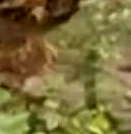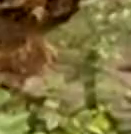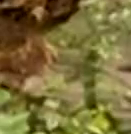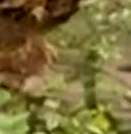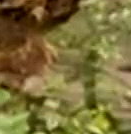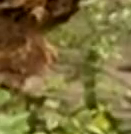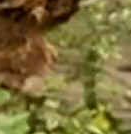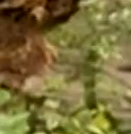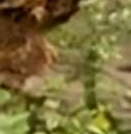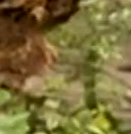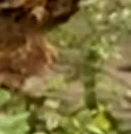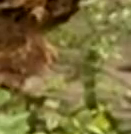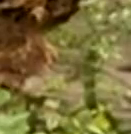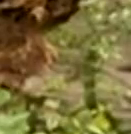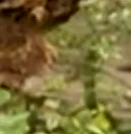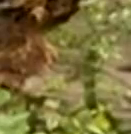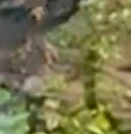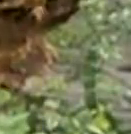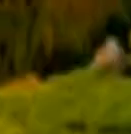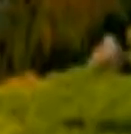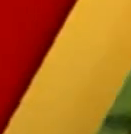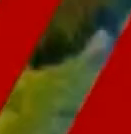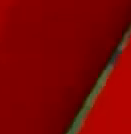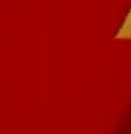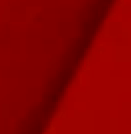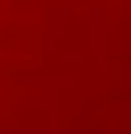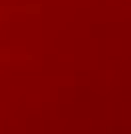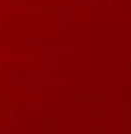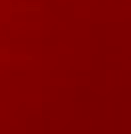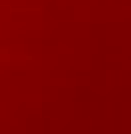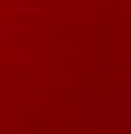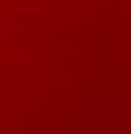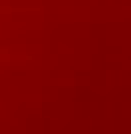Tukutane Jumapili saa 9:30 kwa Wondo kamili.